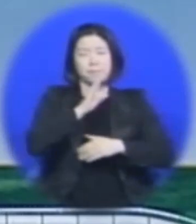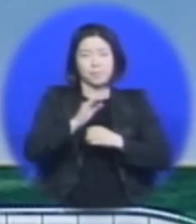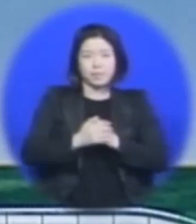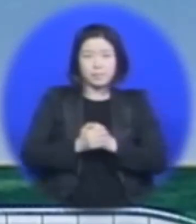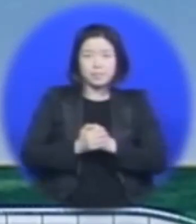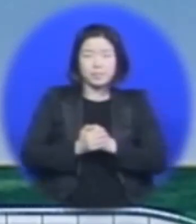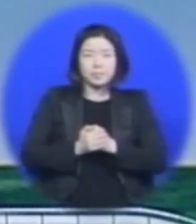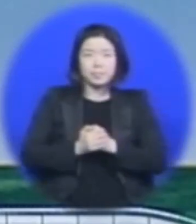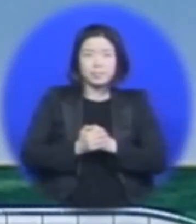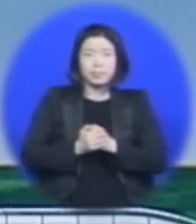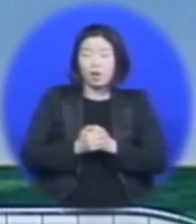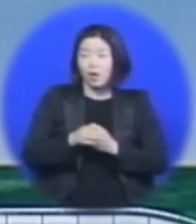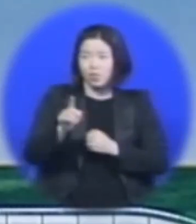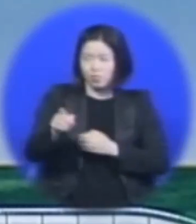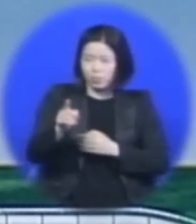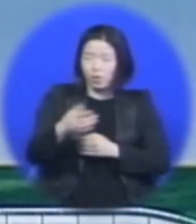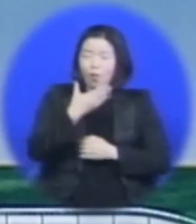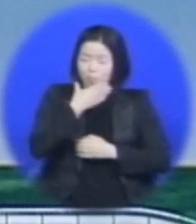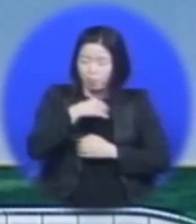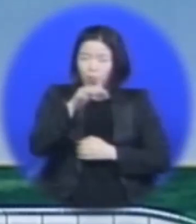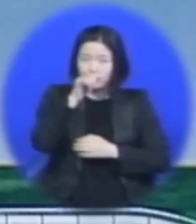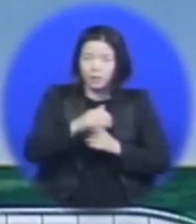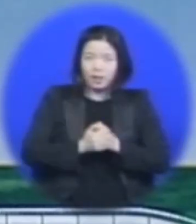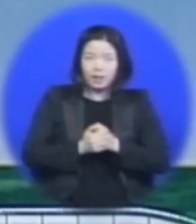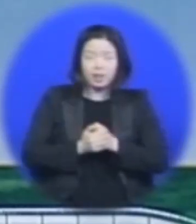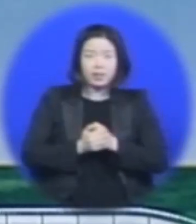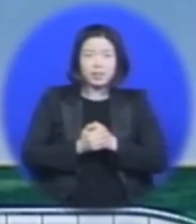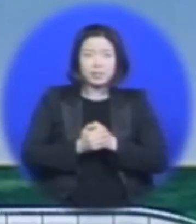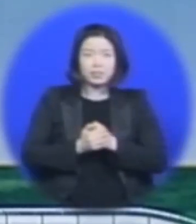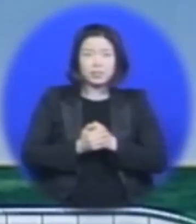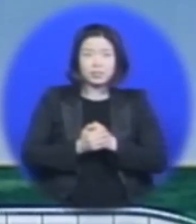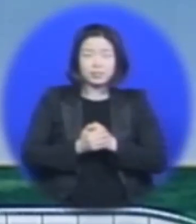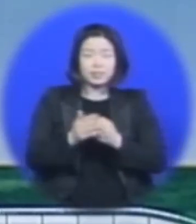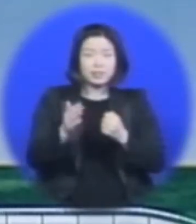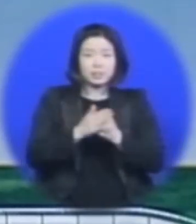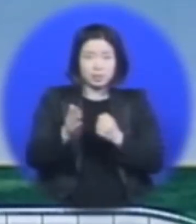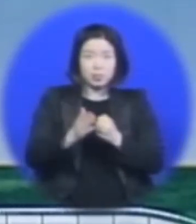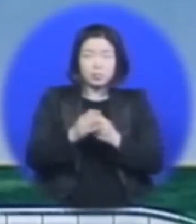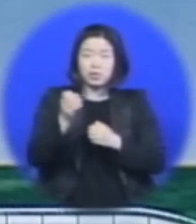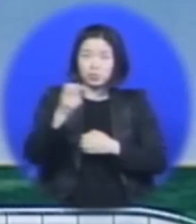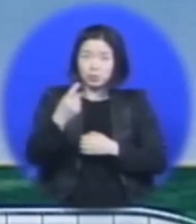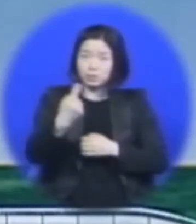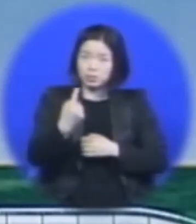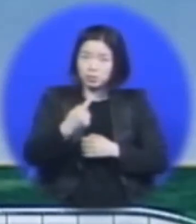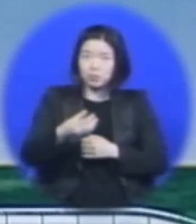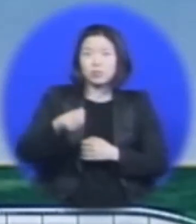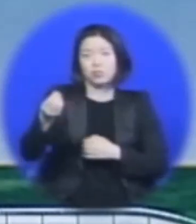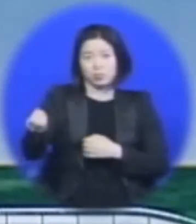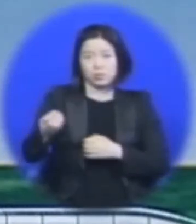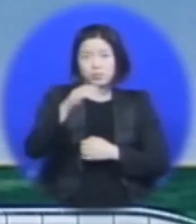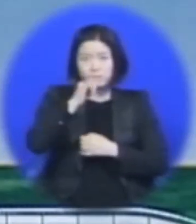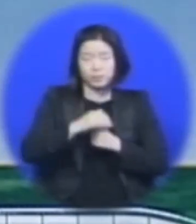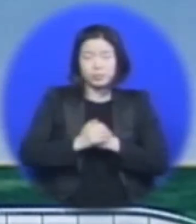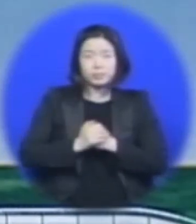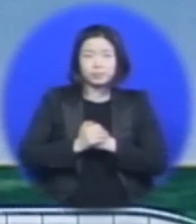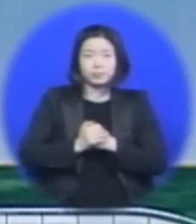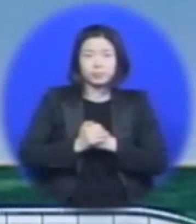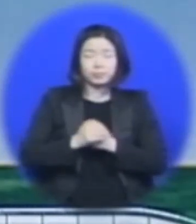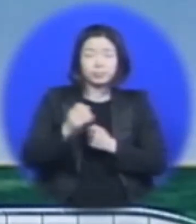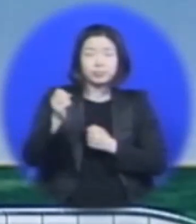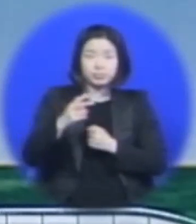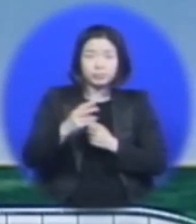반갑더라 야 너 오늘 참 복 있다 그래서 또 천원을 꺼내서 그 아이를 주었어